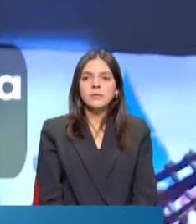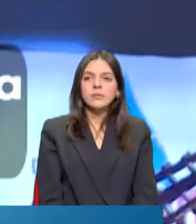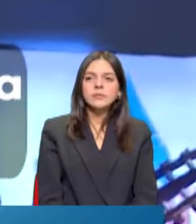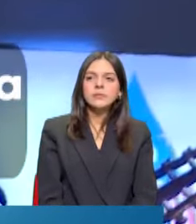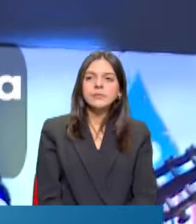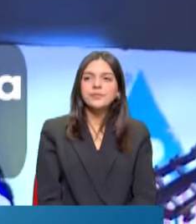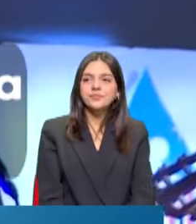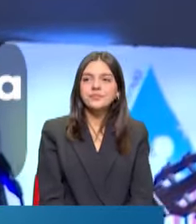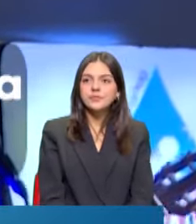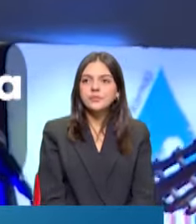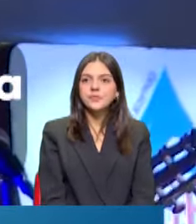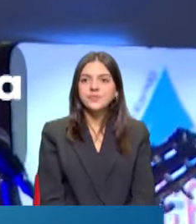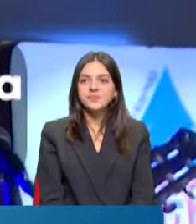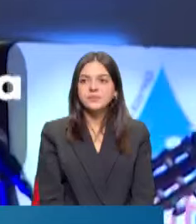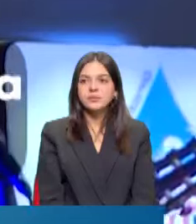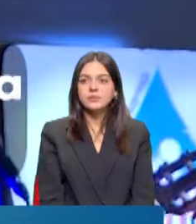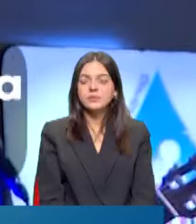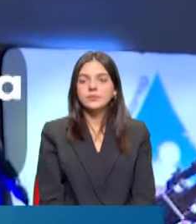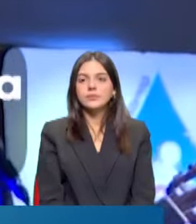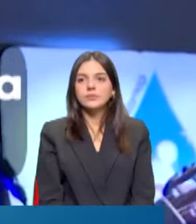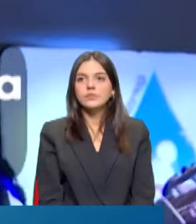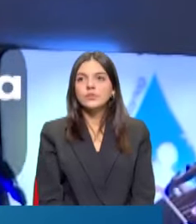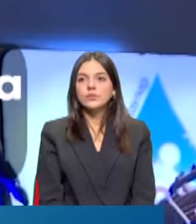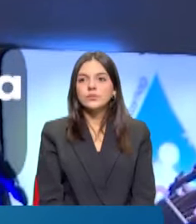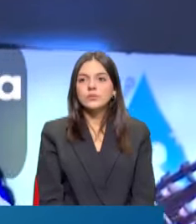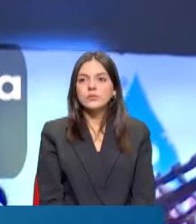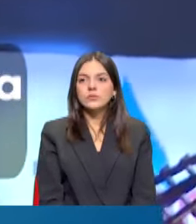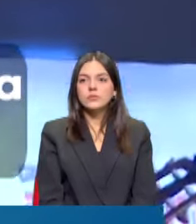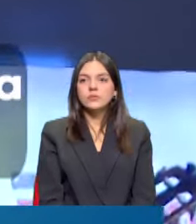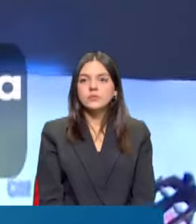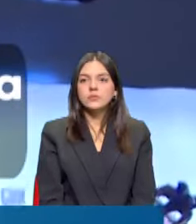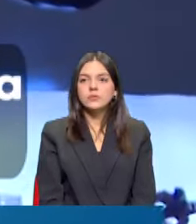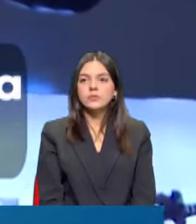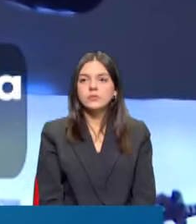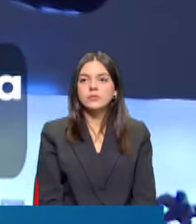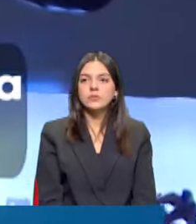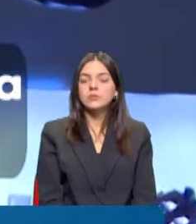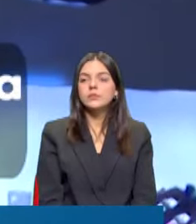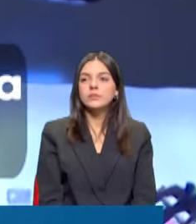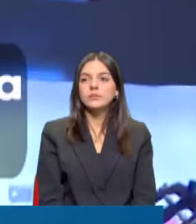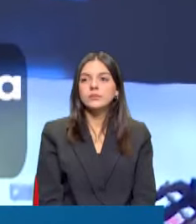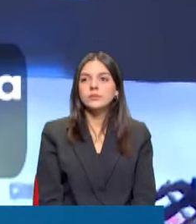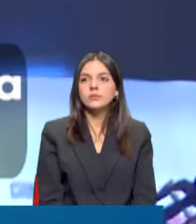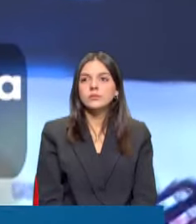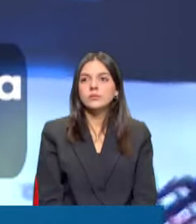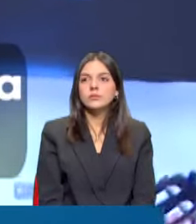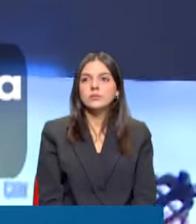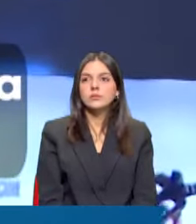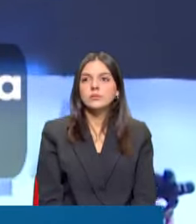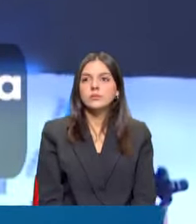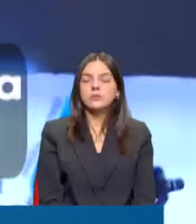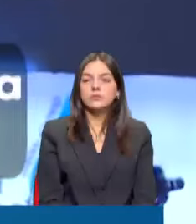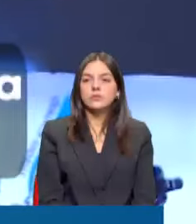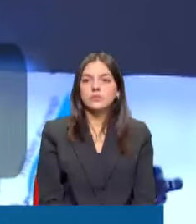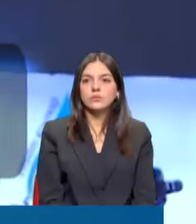müzikten ilişecek birisi varsa bundan sonra papuç bağlı. Biz buradayız.